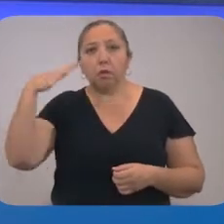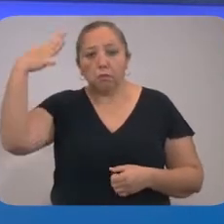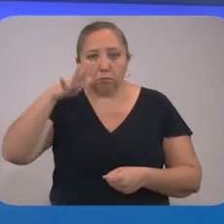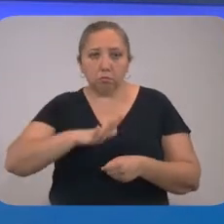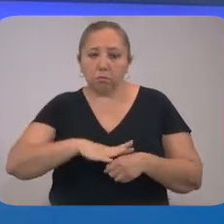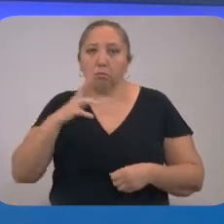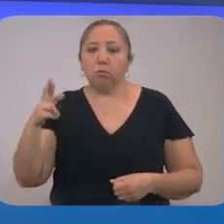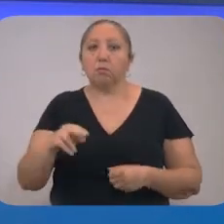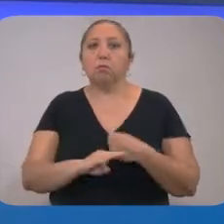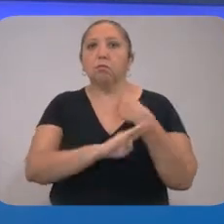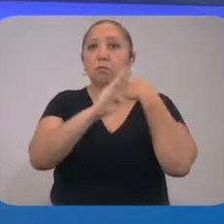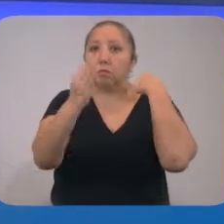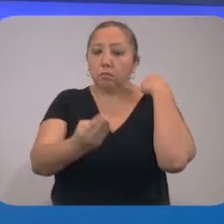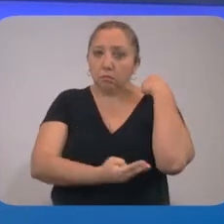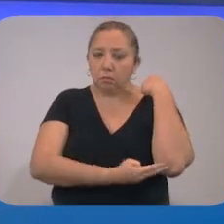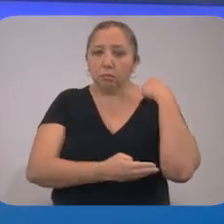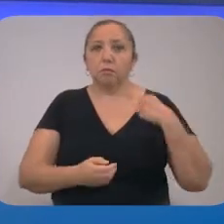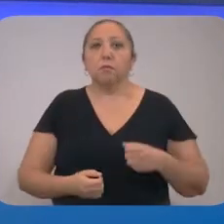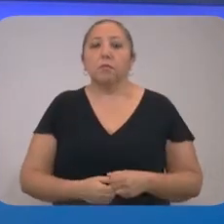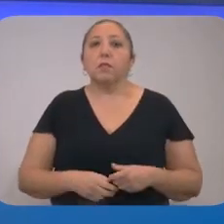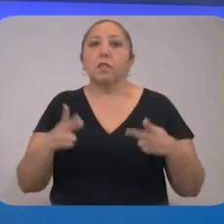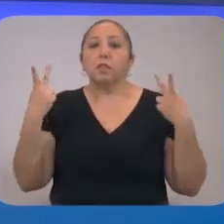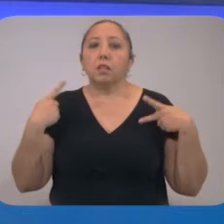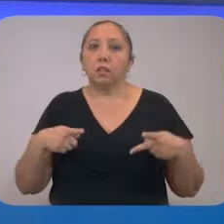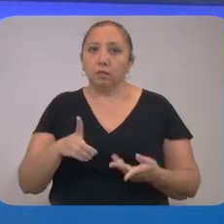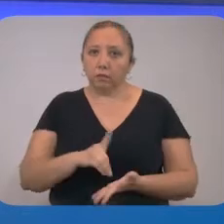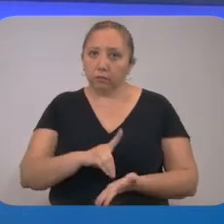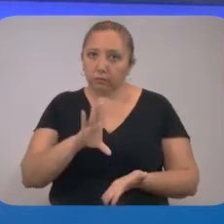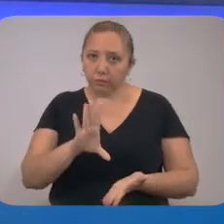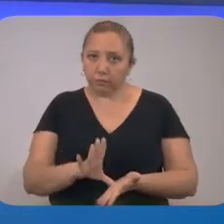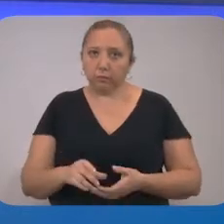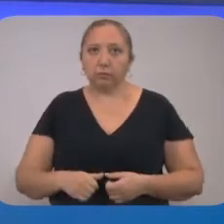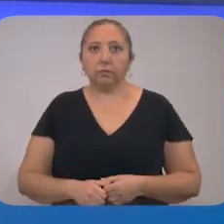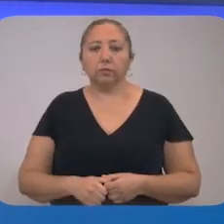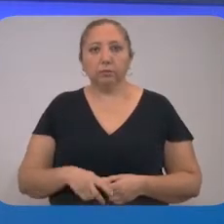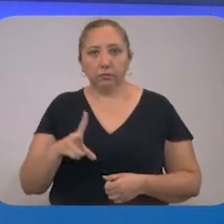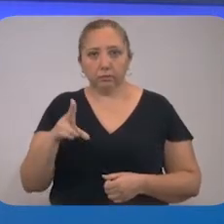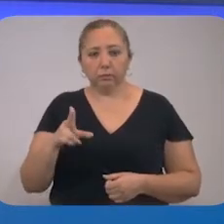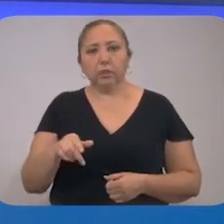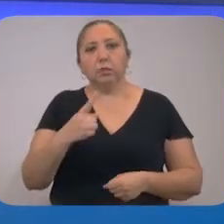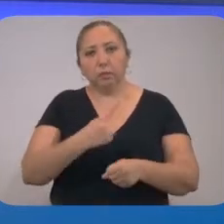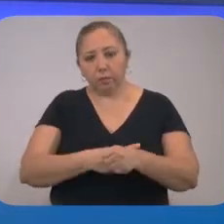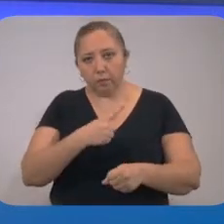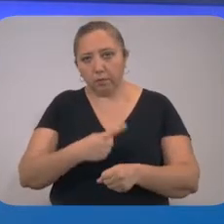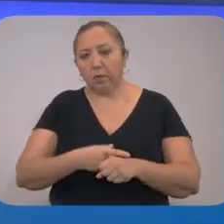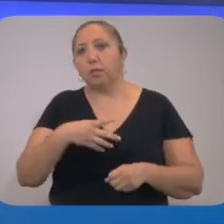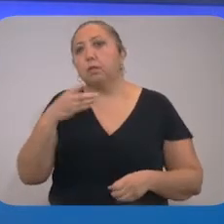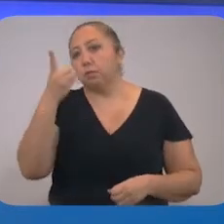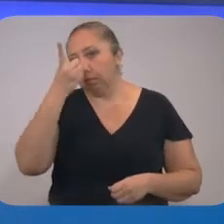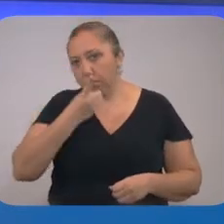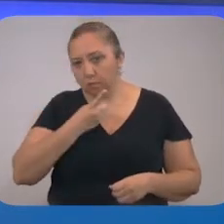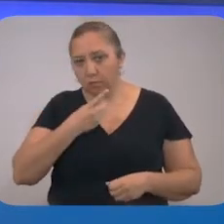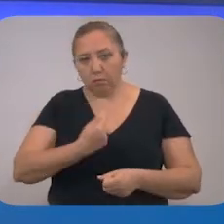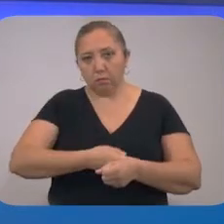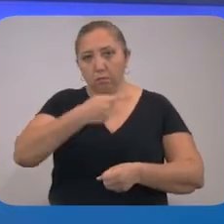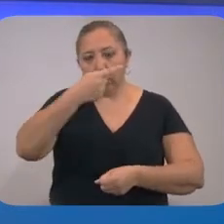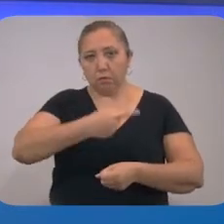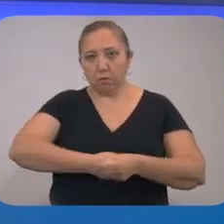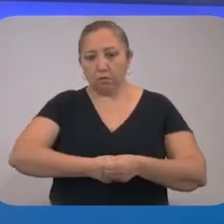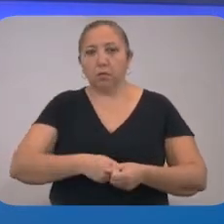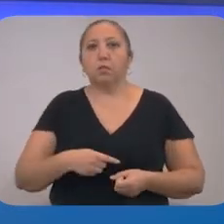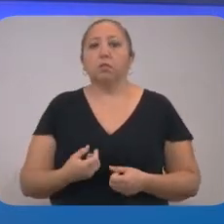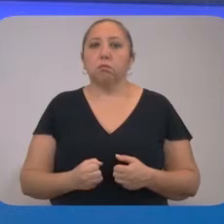wahach yabuts utse, waku chik pahal du kahal achakwileshe, hach kahal kanana wikaba, yetel beshan, tatikin